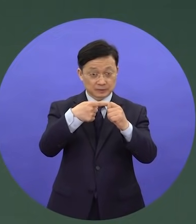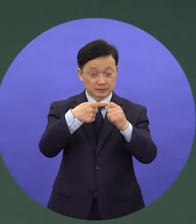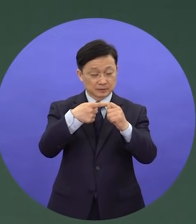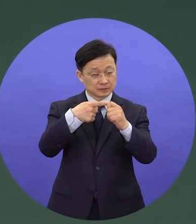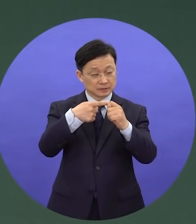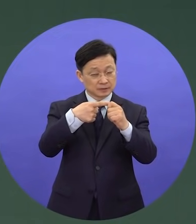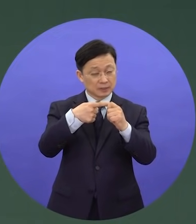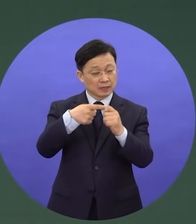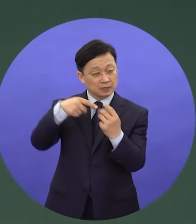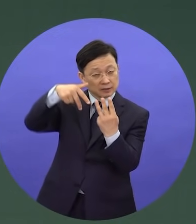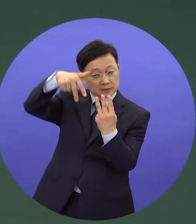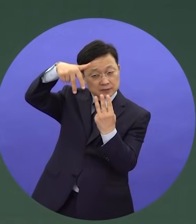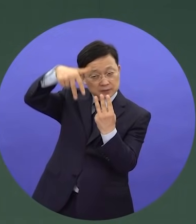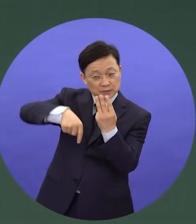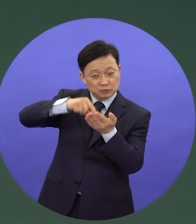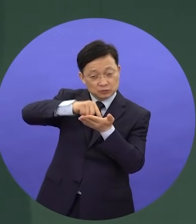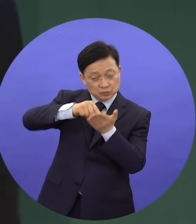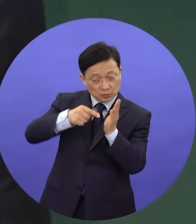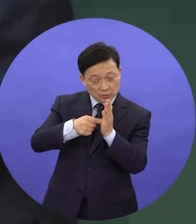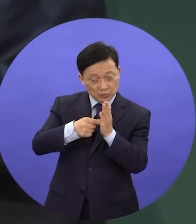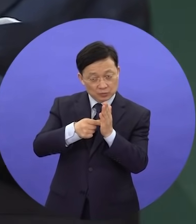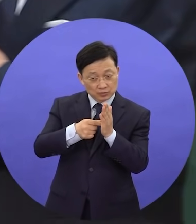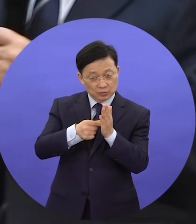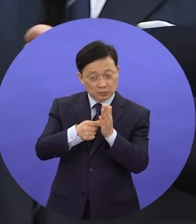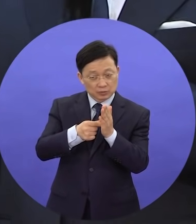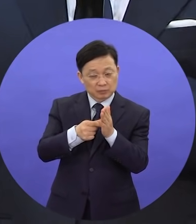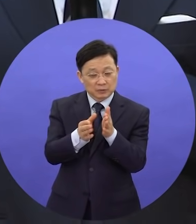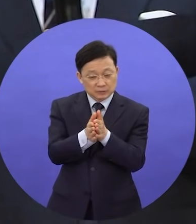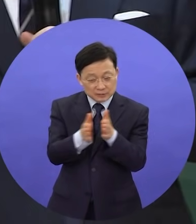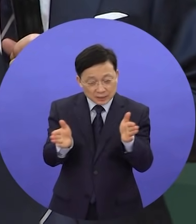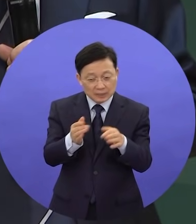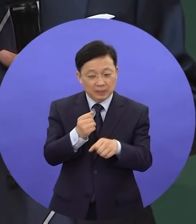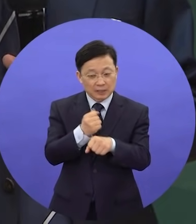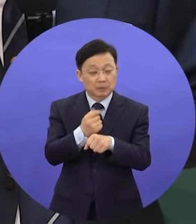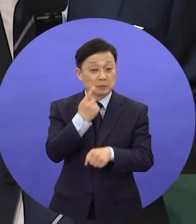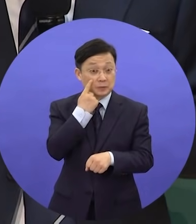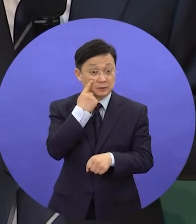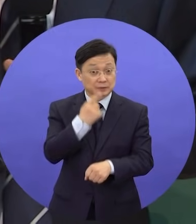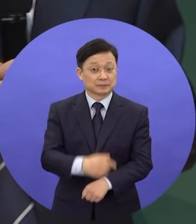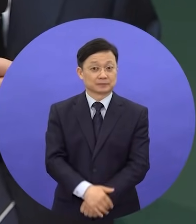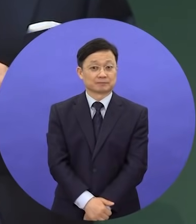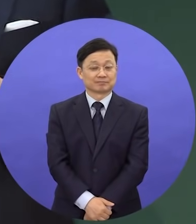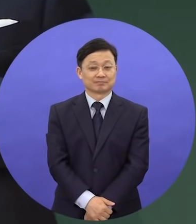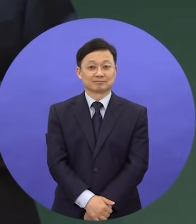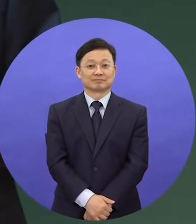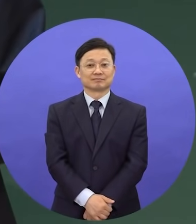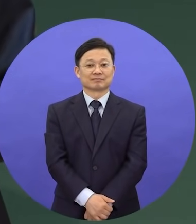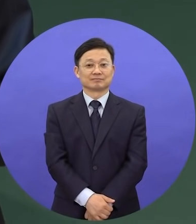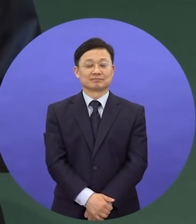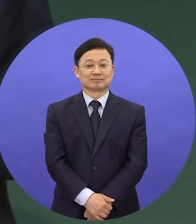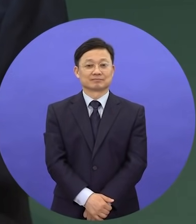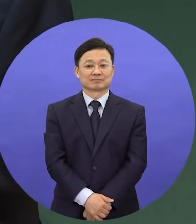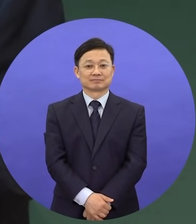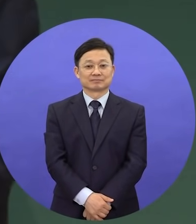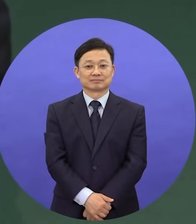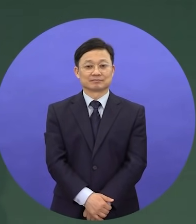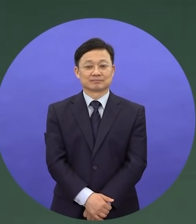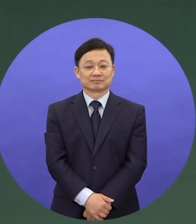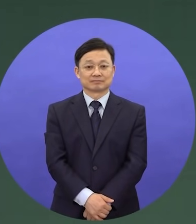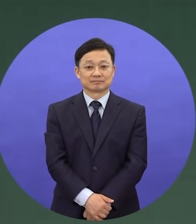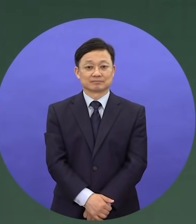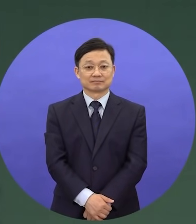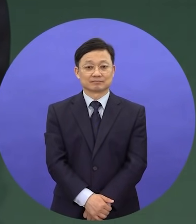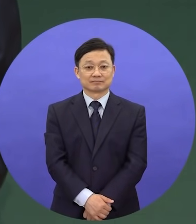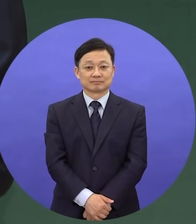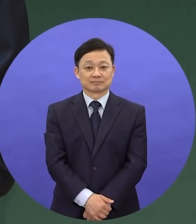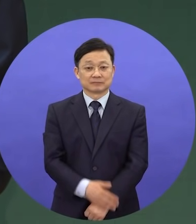한 석 주간만 일단 시작해 보세요. And so try for about three weeks. 석 주간 시작하는데 여러분이 어떻게 시작하면 좋냐면요. 이건 제가